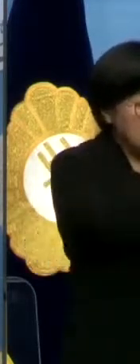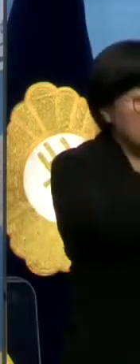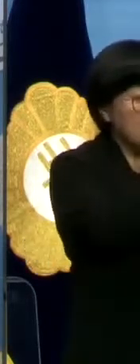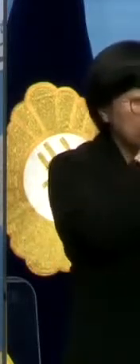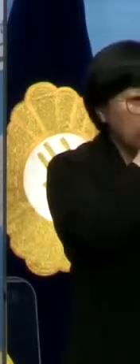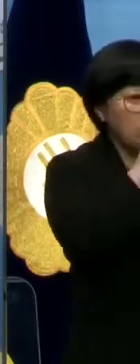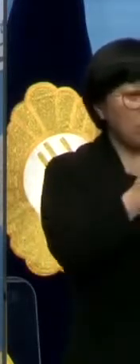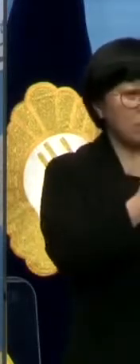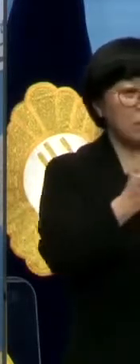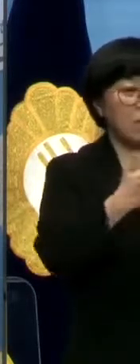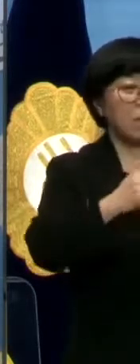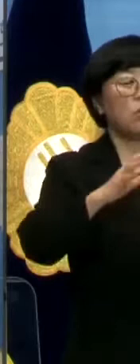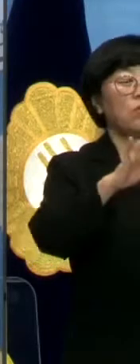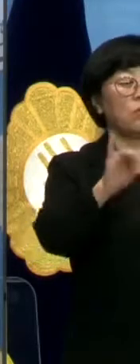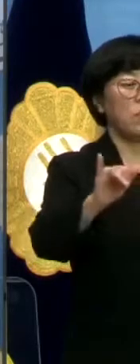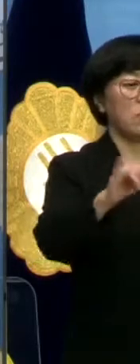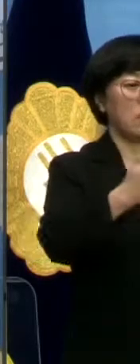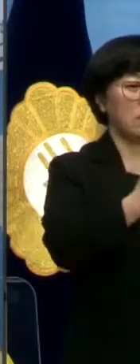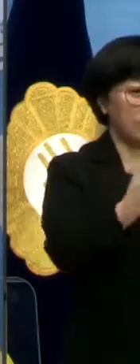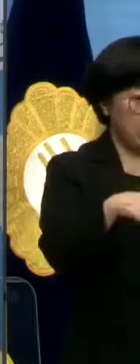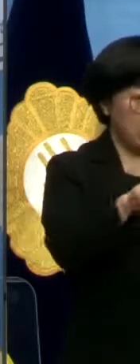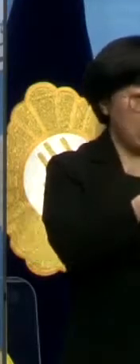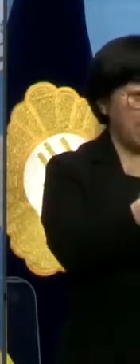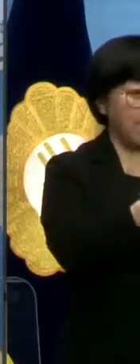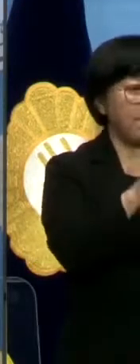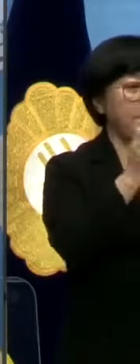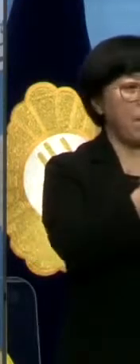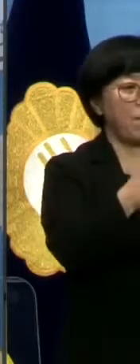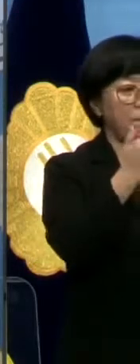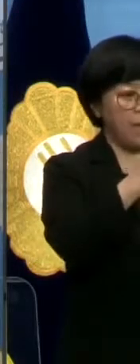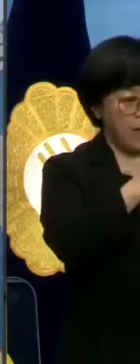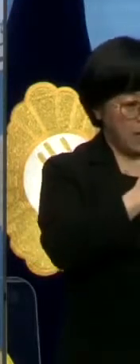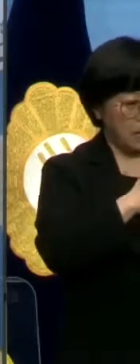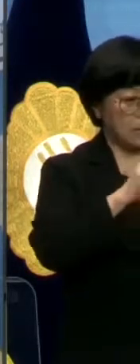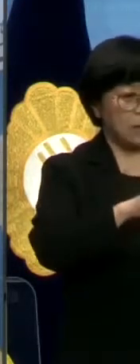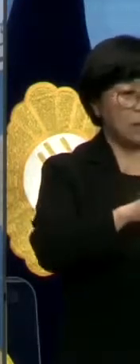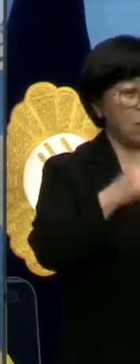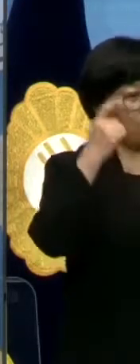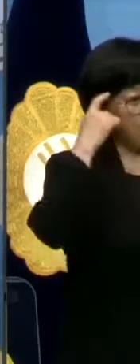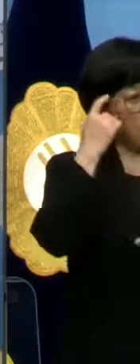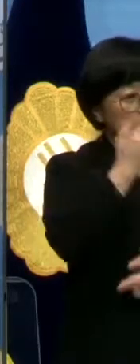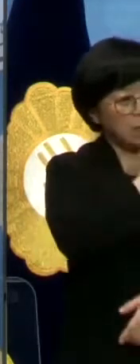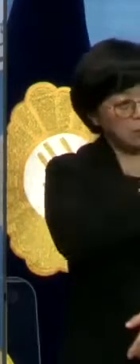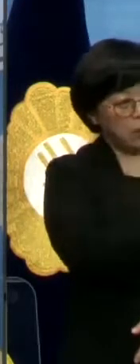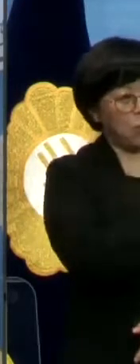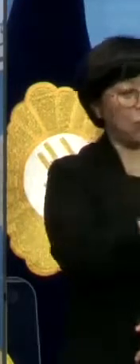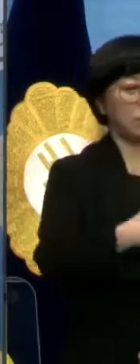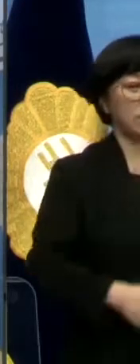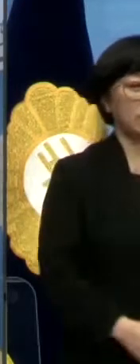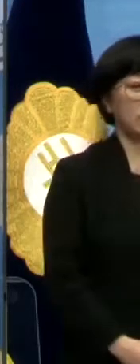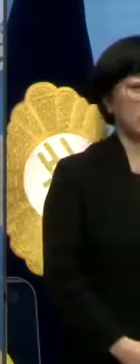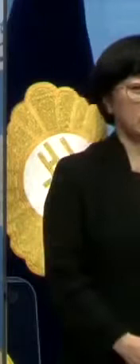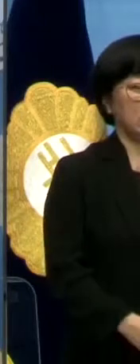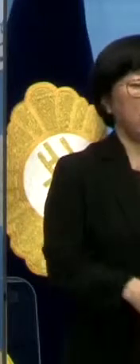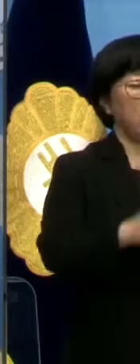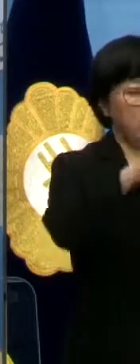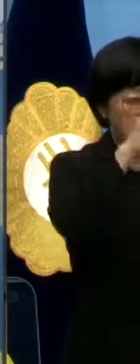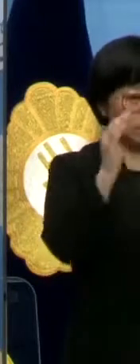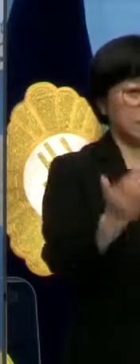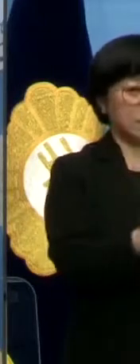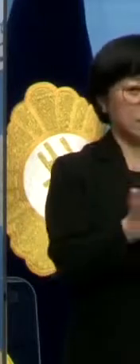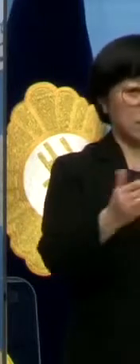진행하면서 민생 법안들은 외면하는 것입니까? 모든 일에는 순서가